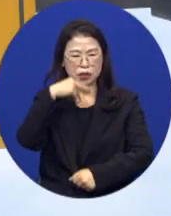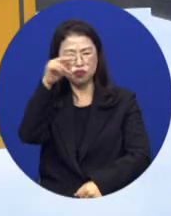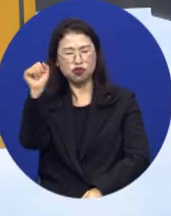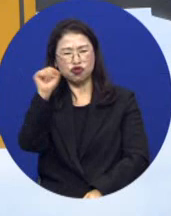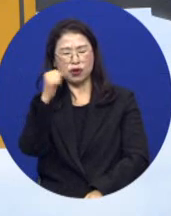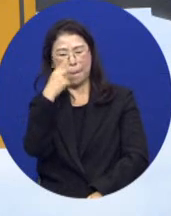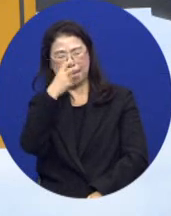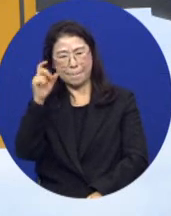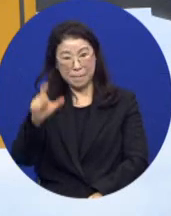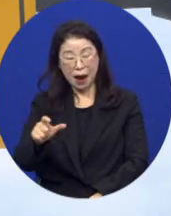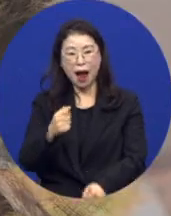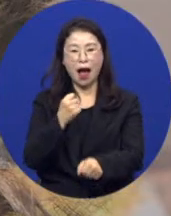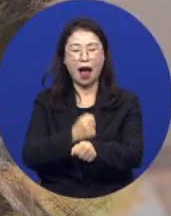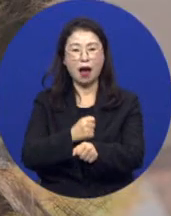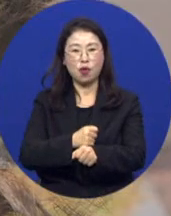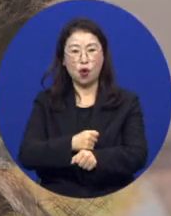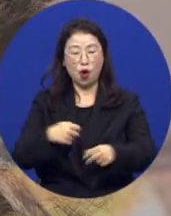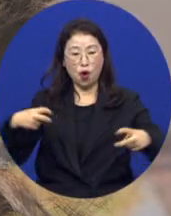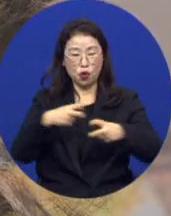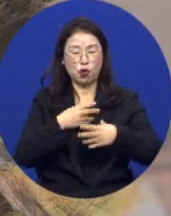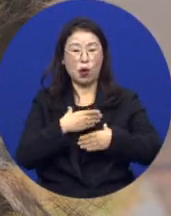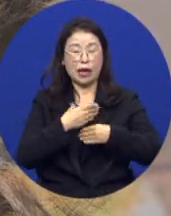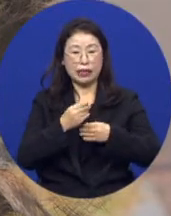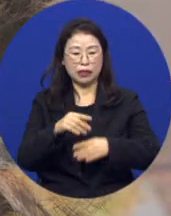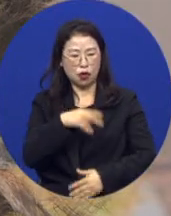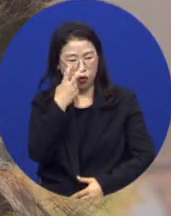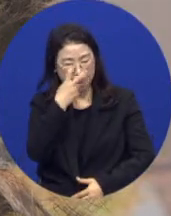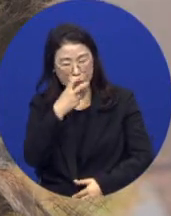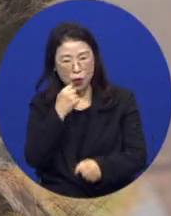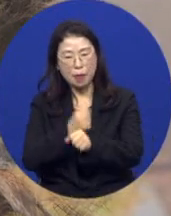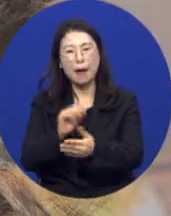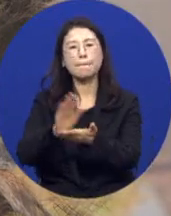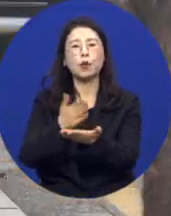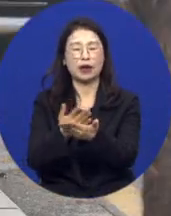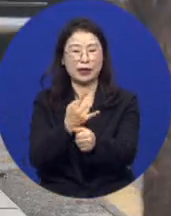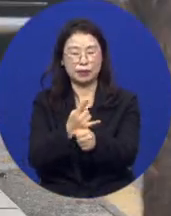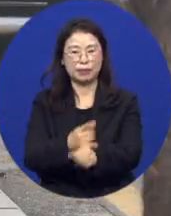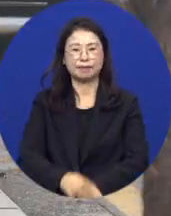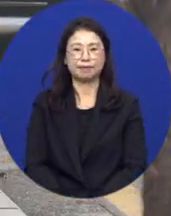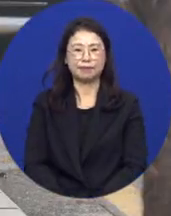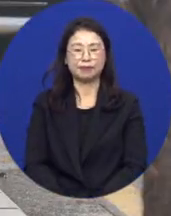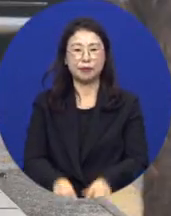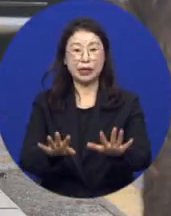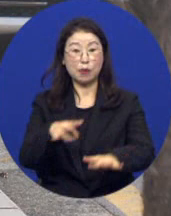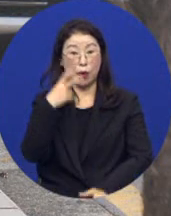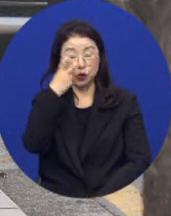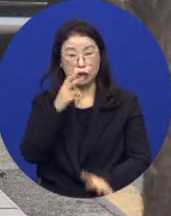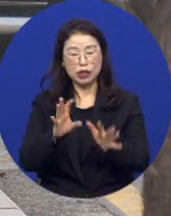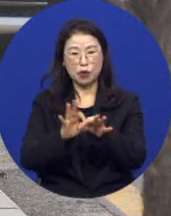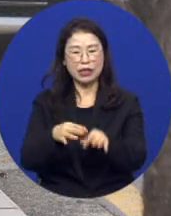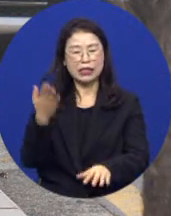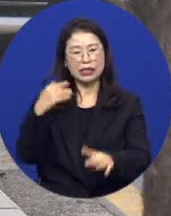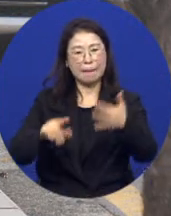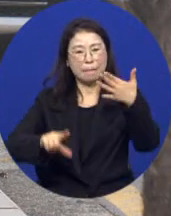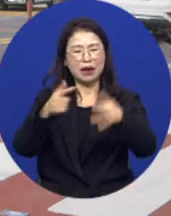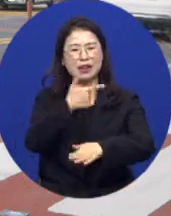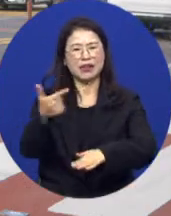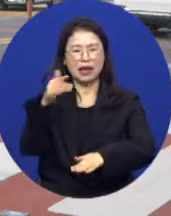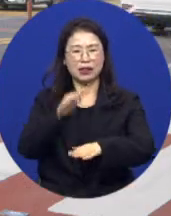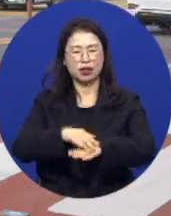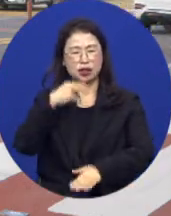음주운전 단속을 강화하고 교통안전시설물을 점검해 보강하기로 했습니다. 이번 조치는 지난 8일